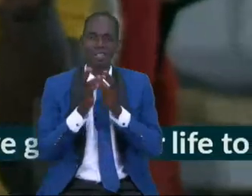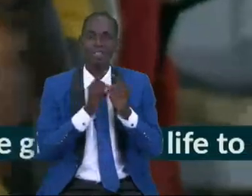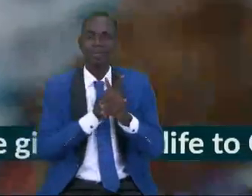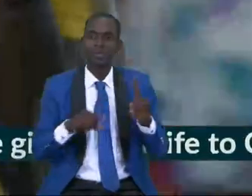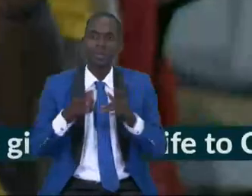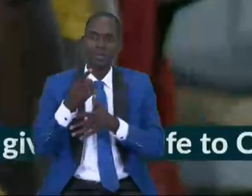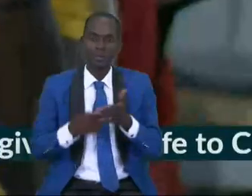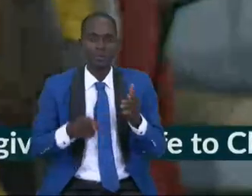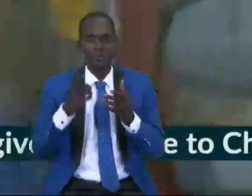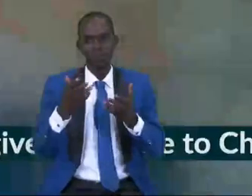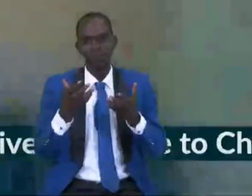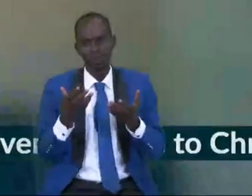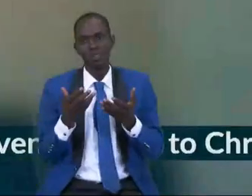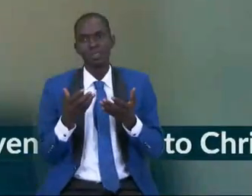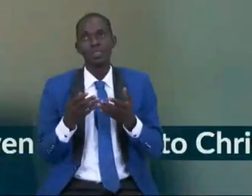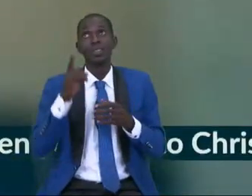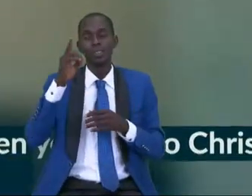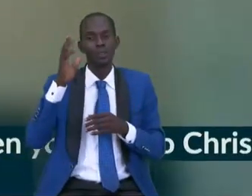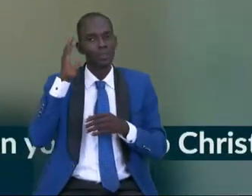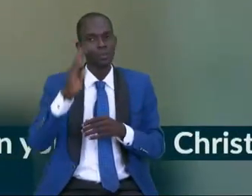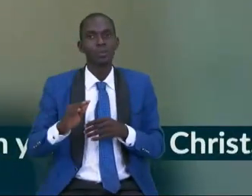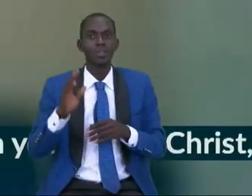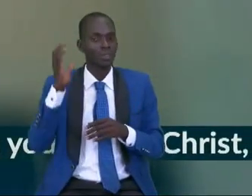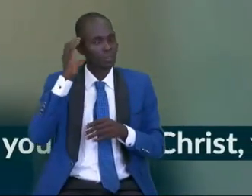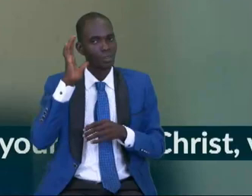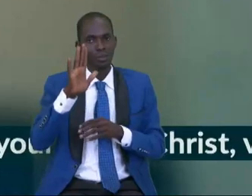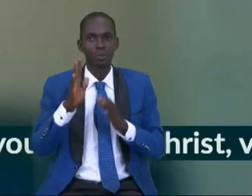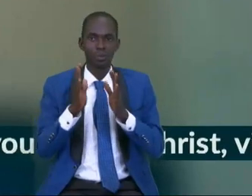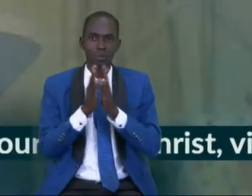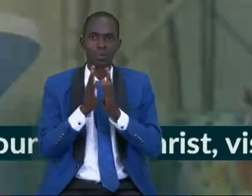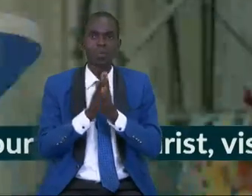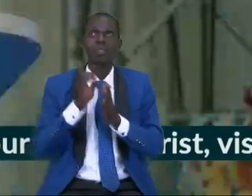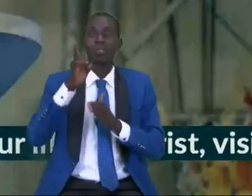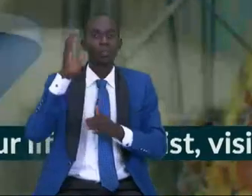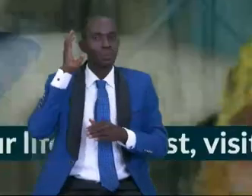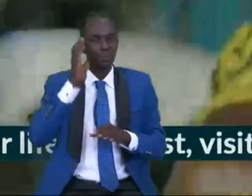à tes défis, à tes problèmes.